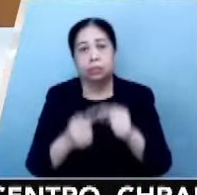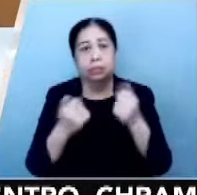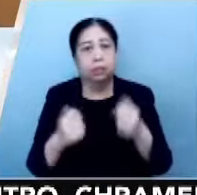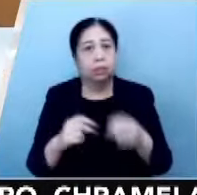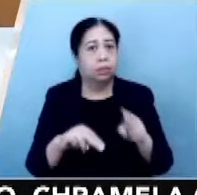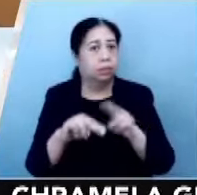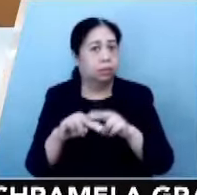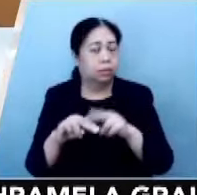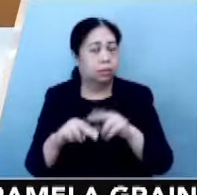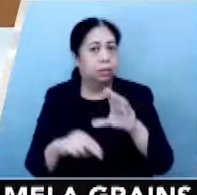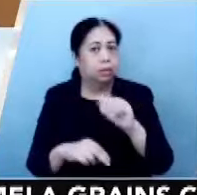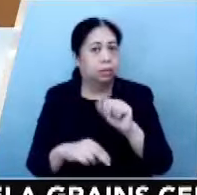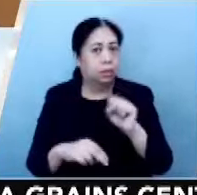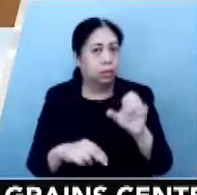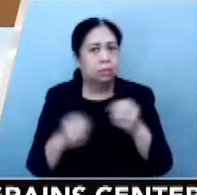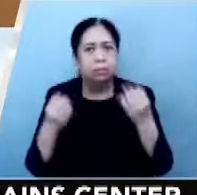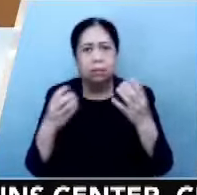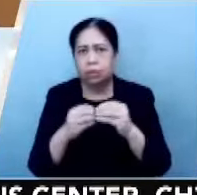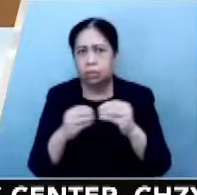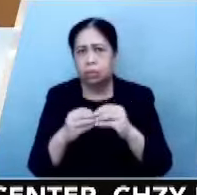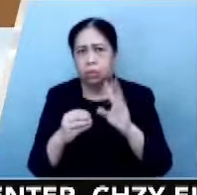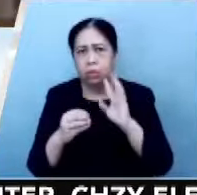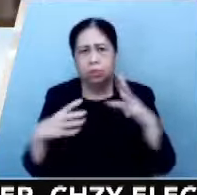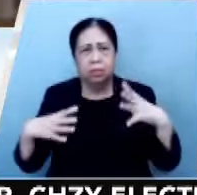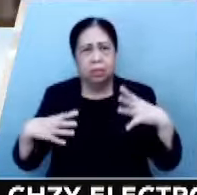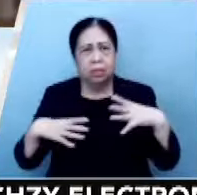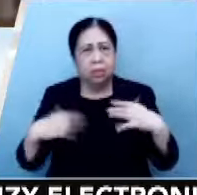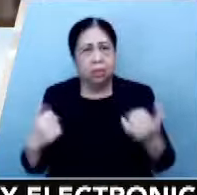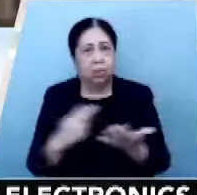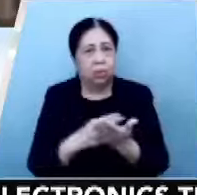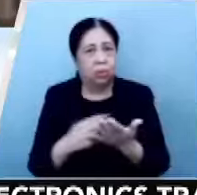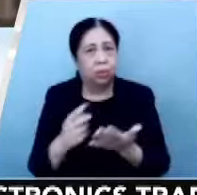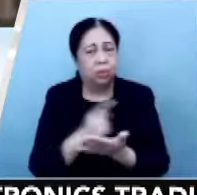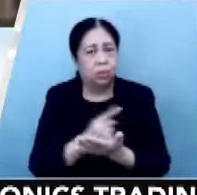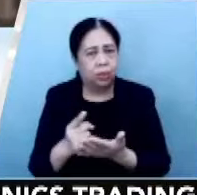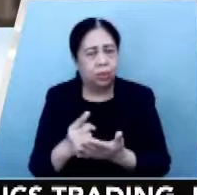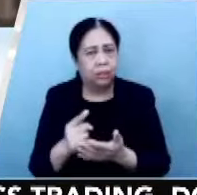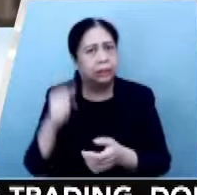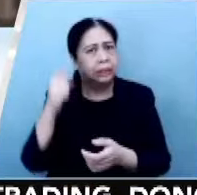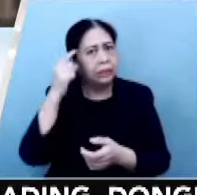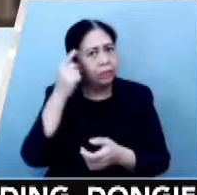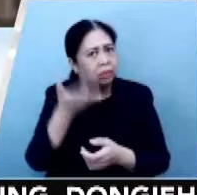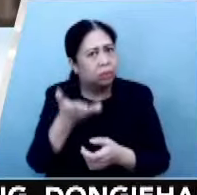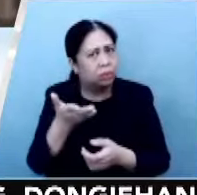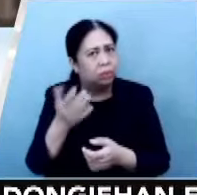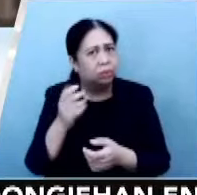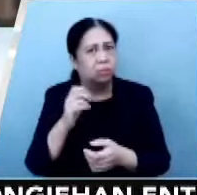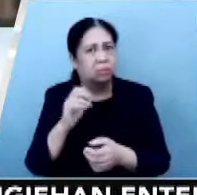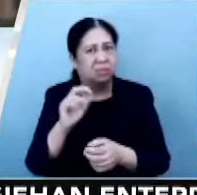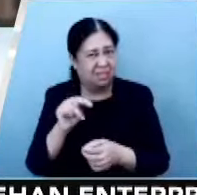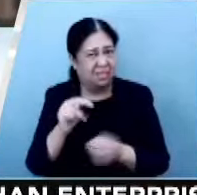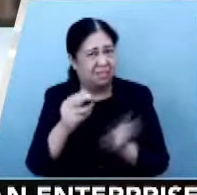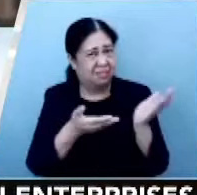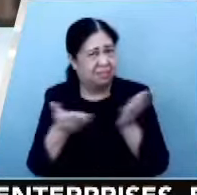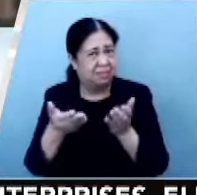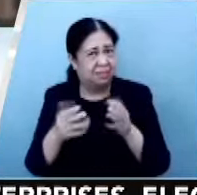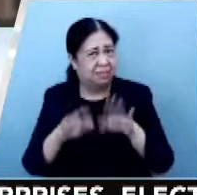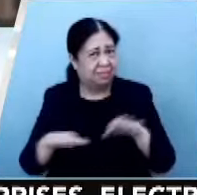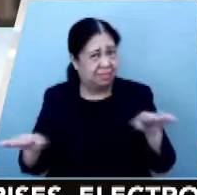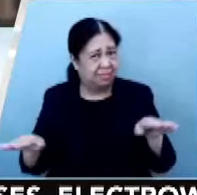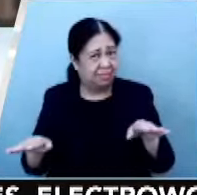nito at marami pang magbabakasyon ngayong Semana Santa. Mag-isip po tayo kung kailangan dalhin yung mga bata, mga